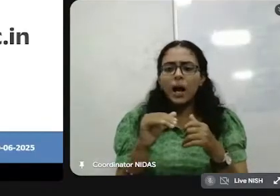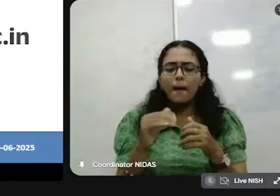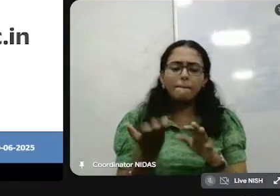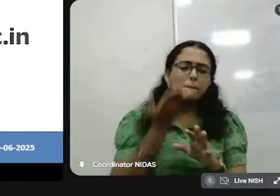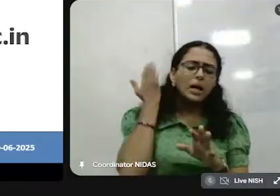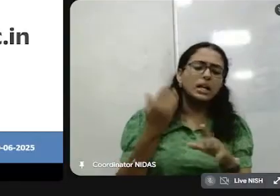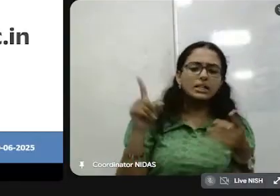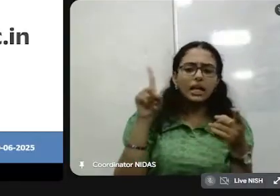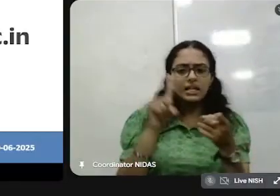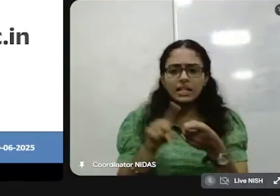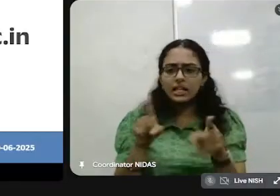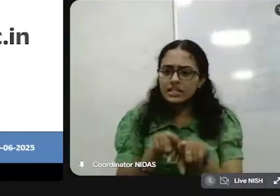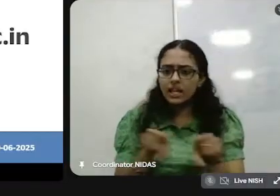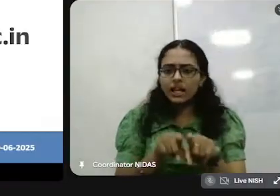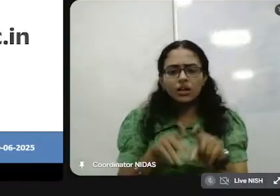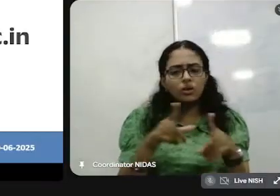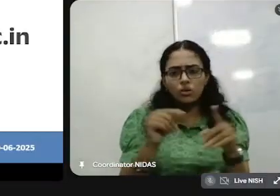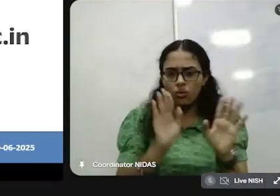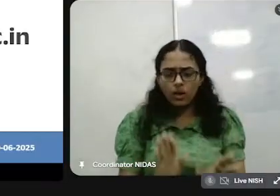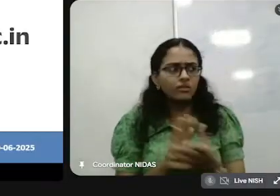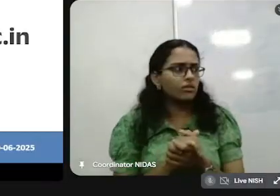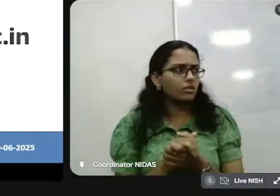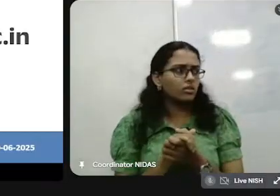കൈ ശരിയായിട്ടില്ല.